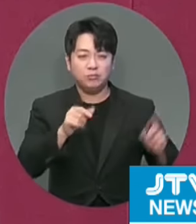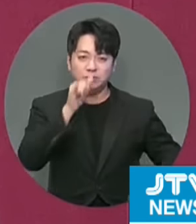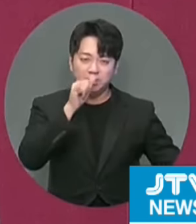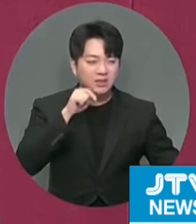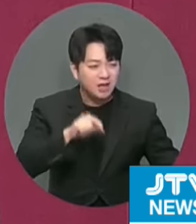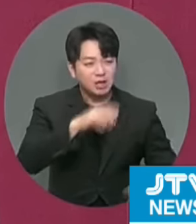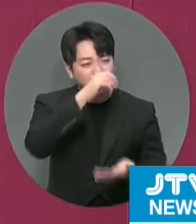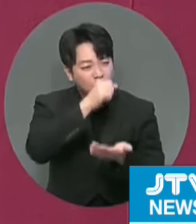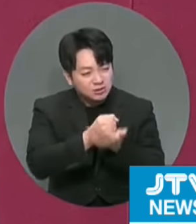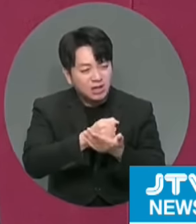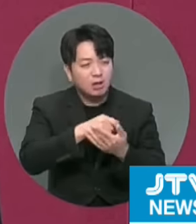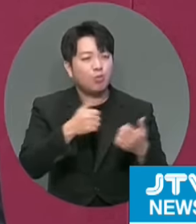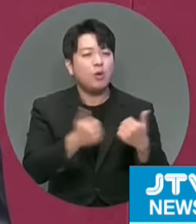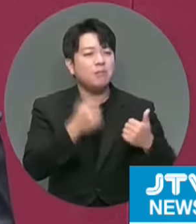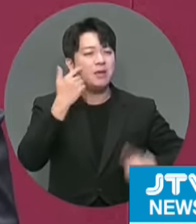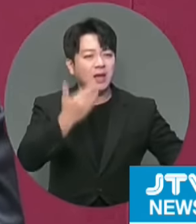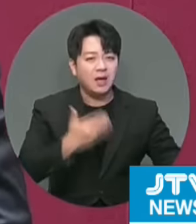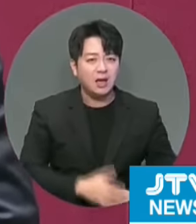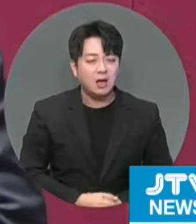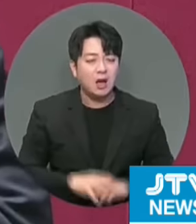이것이 정상적인 의정활동입니까?